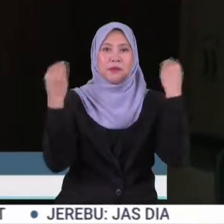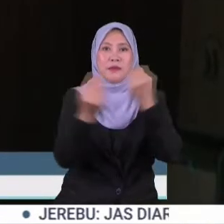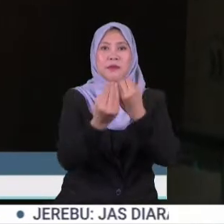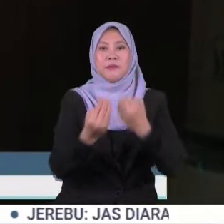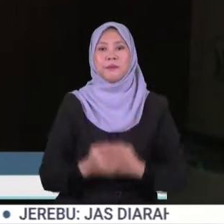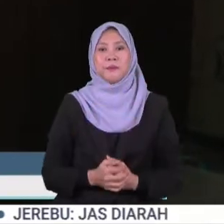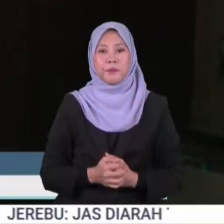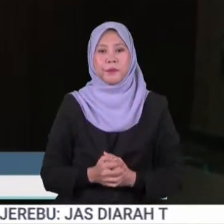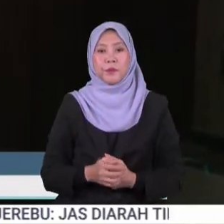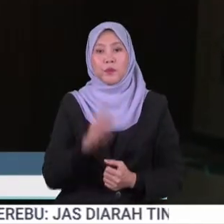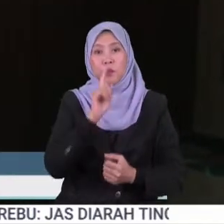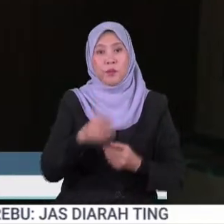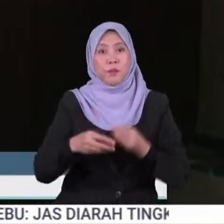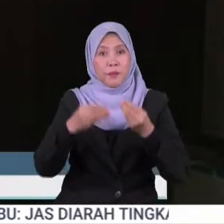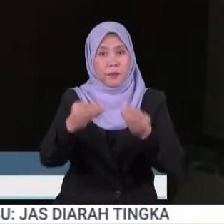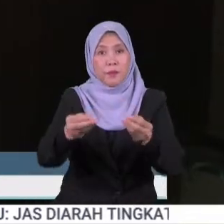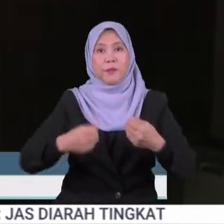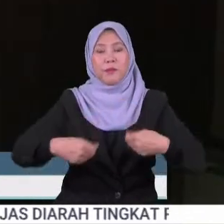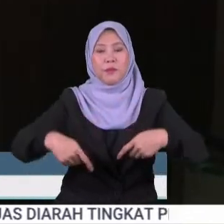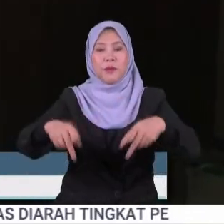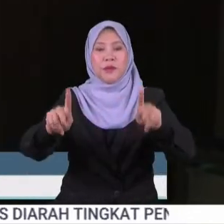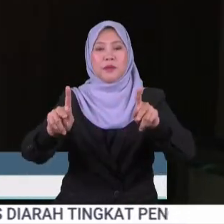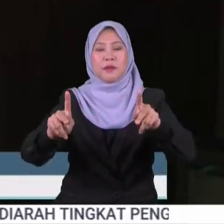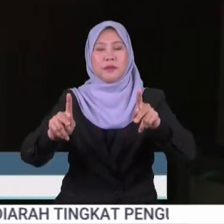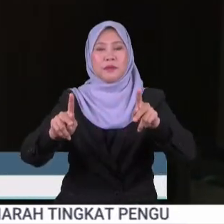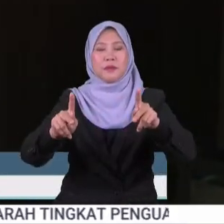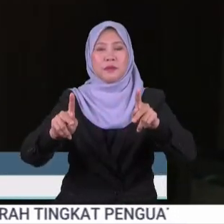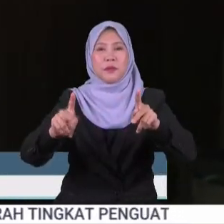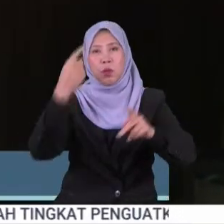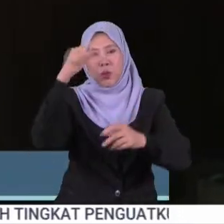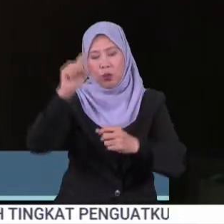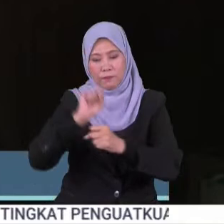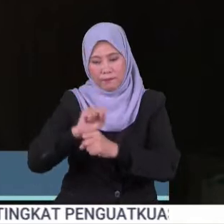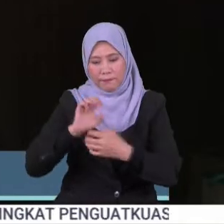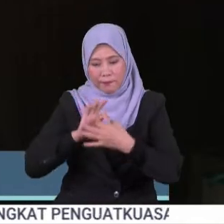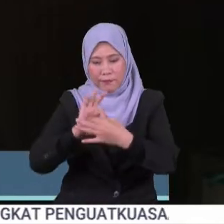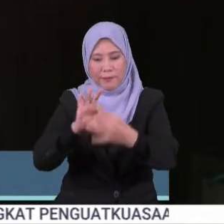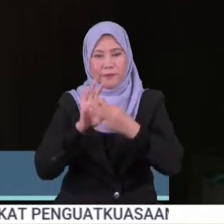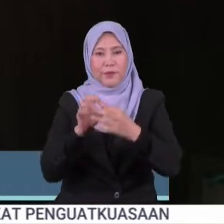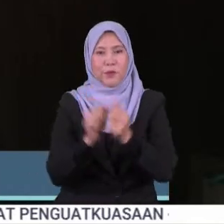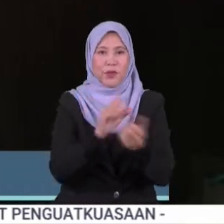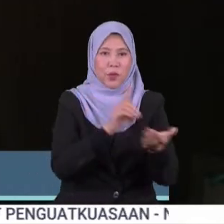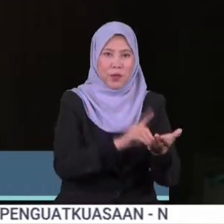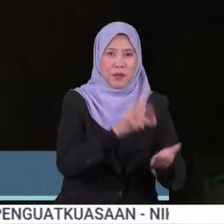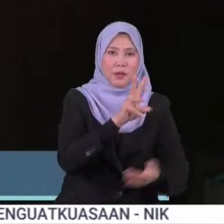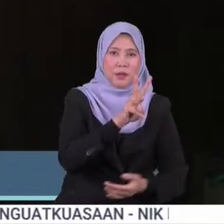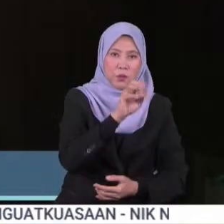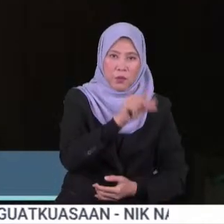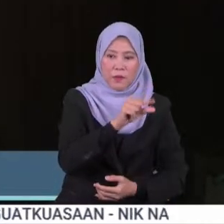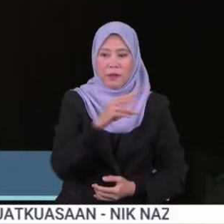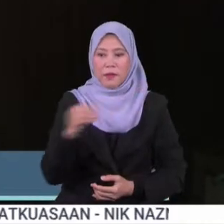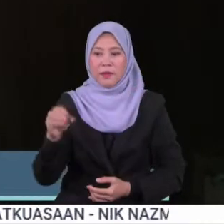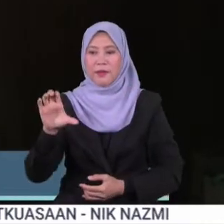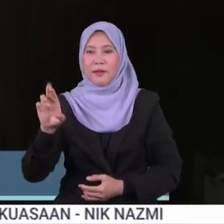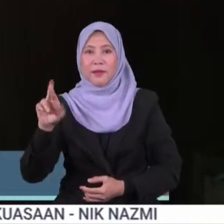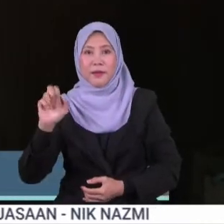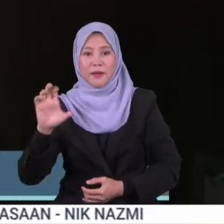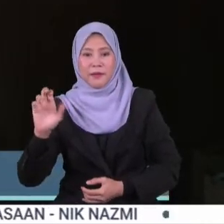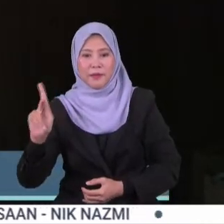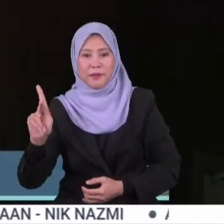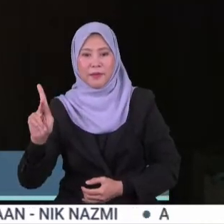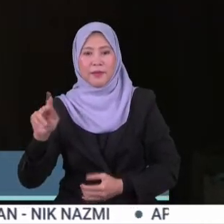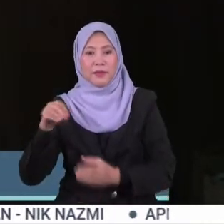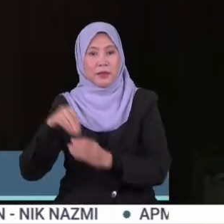are pleased to be given the opportunity, you know, to work together with Dr. Wong and also with Craig Inn in